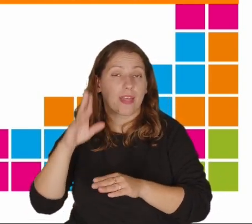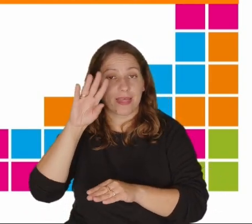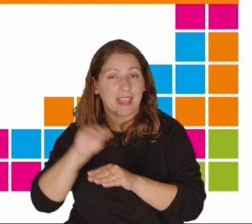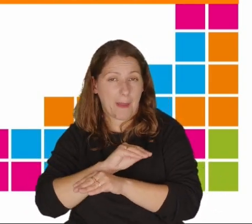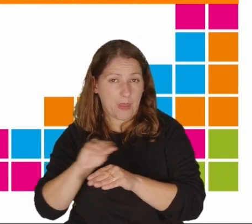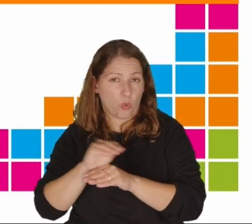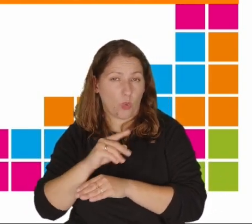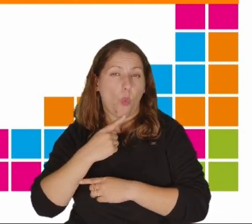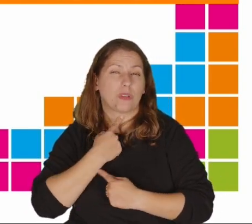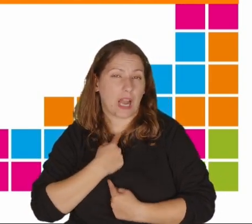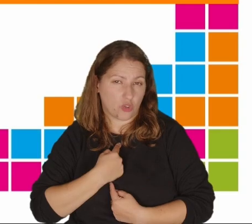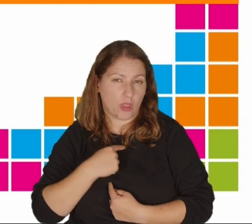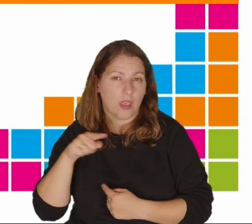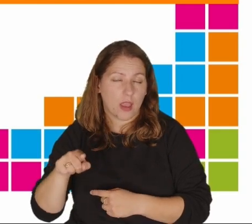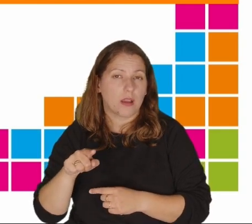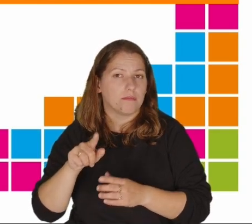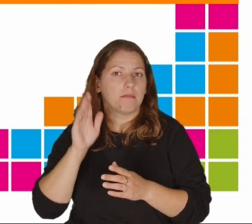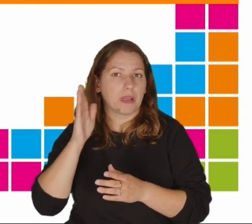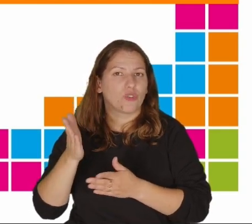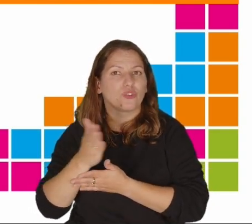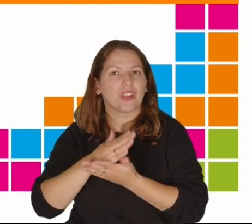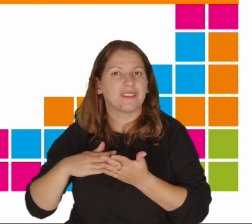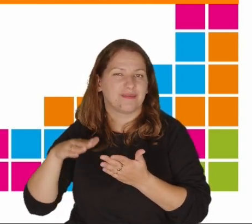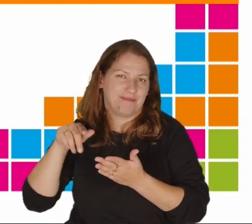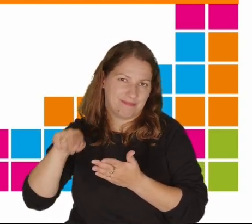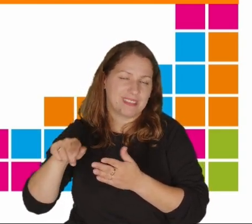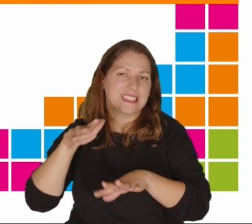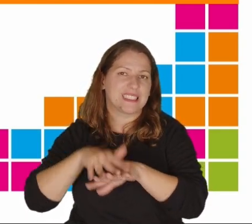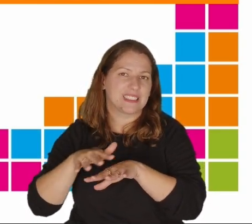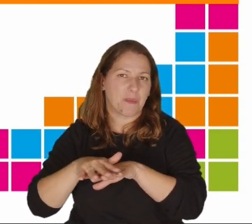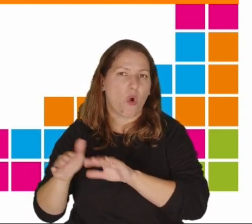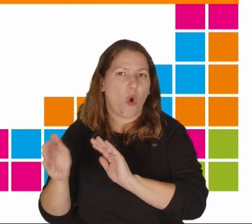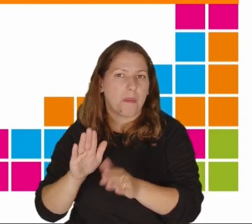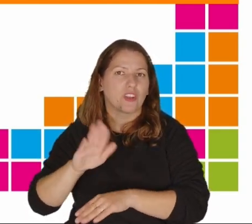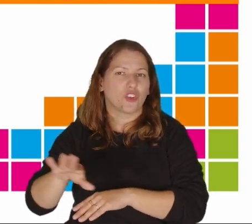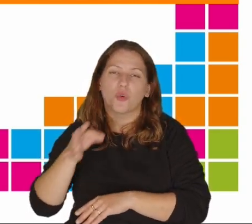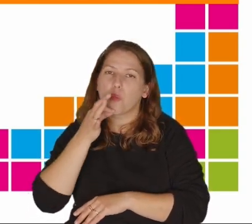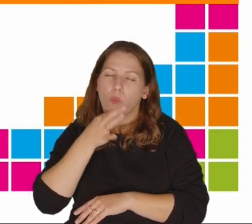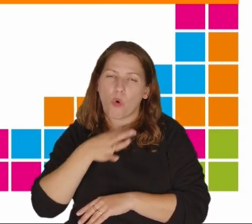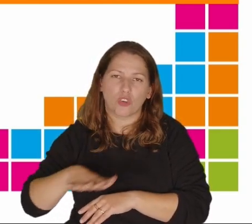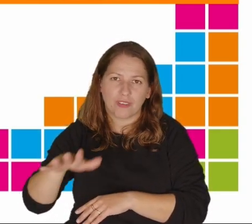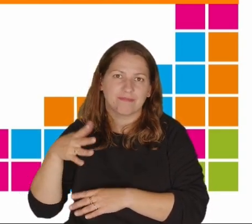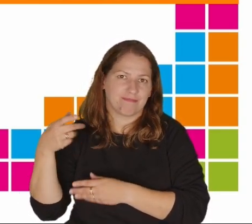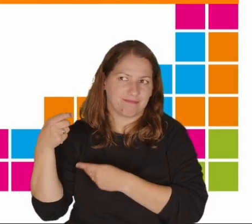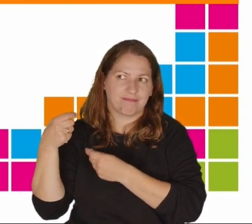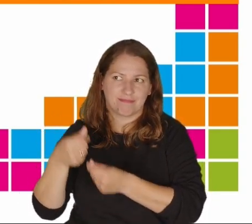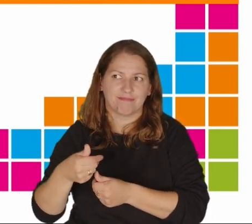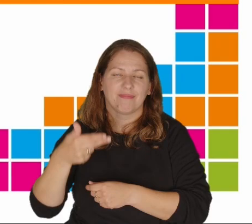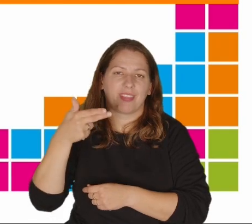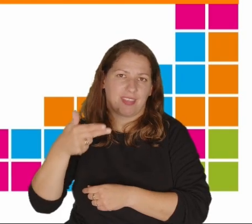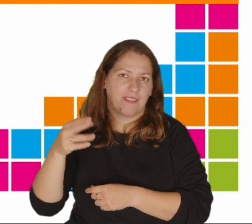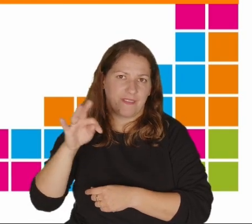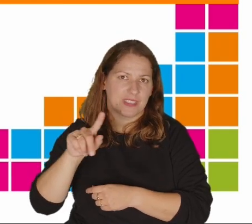uzależnień staną się częścią systemu opieki nad dziećmi i młodzieżą finansowanego przez